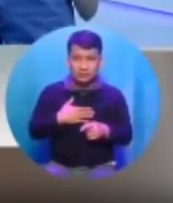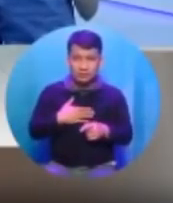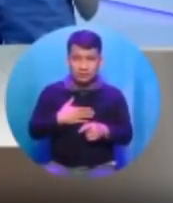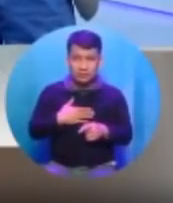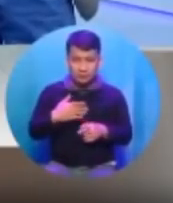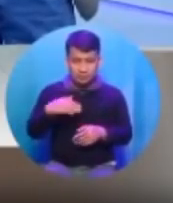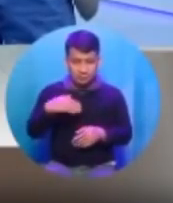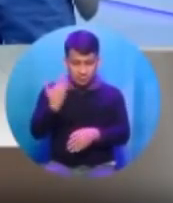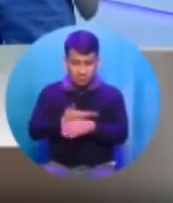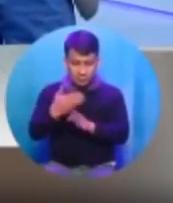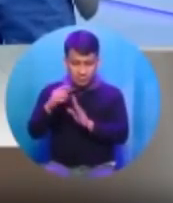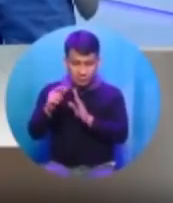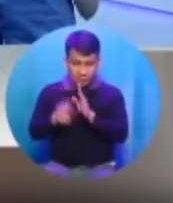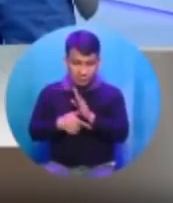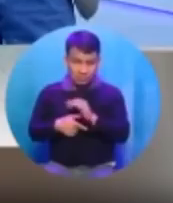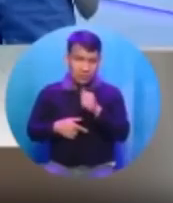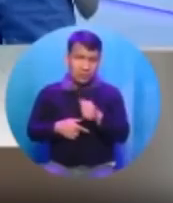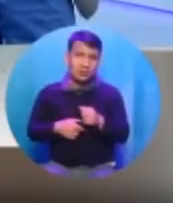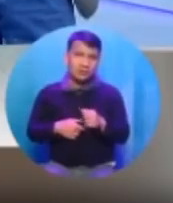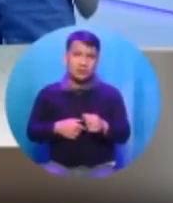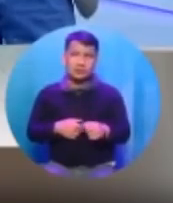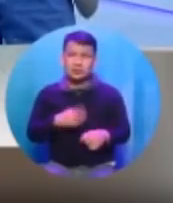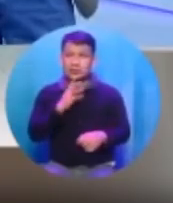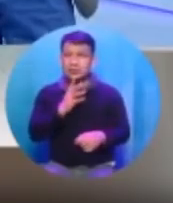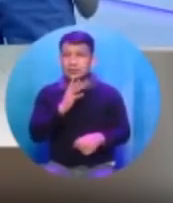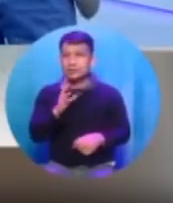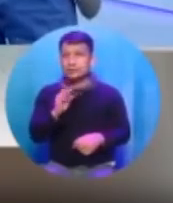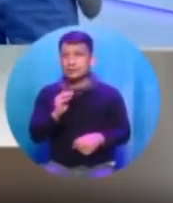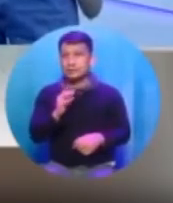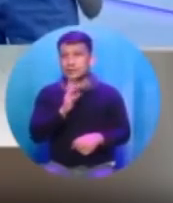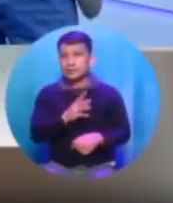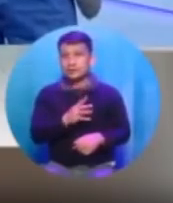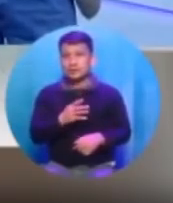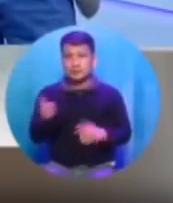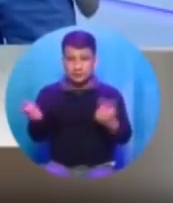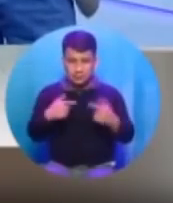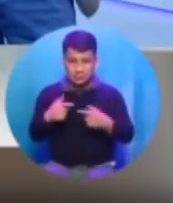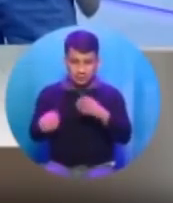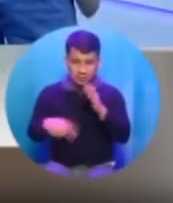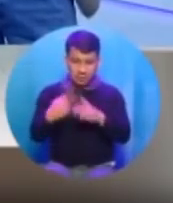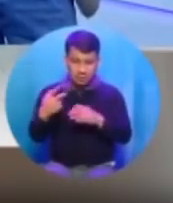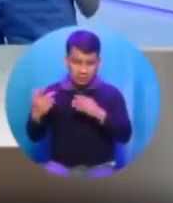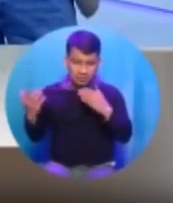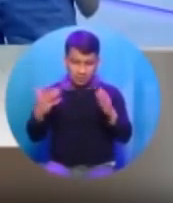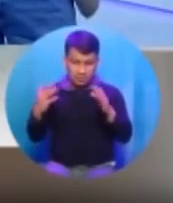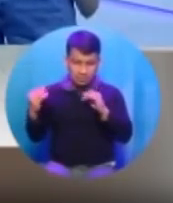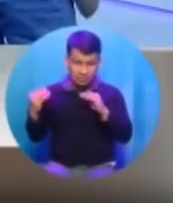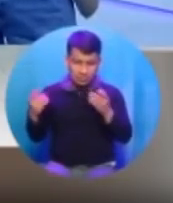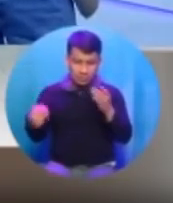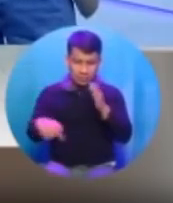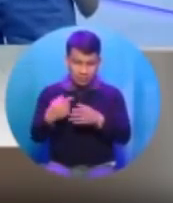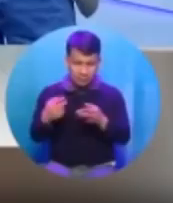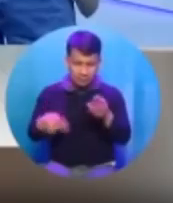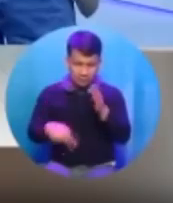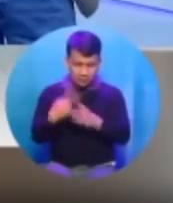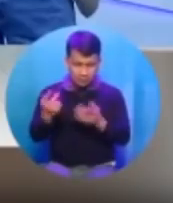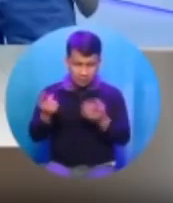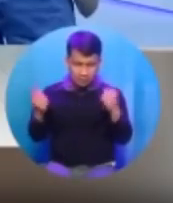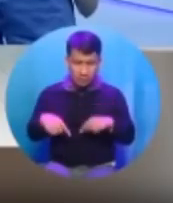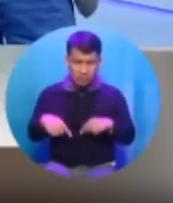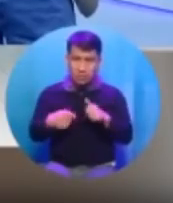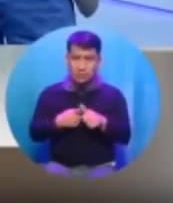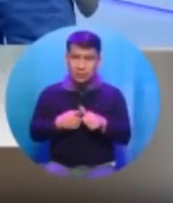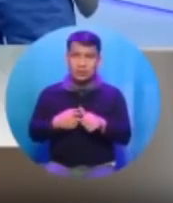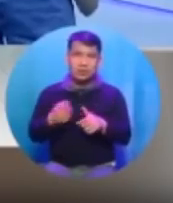hindi talaga nagpapatalo. Umasagot po to. Umasagot ano po sa akin. Dalawang beses na po to nangyari sa akin, sir. Yung